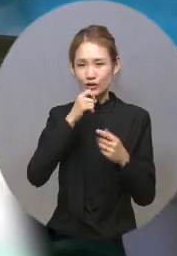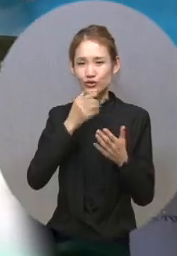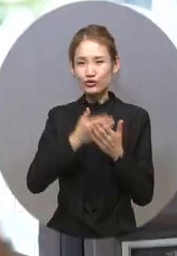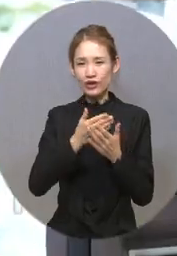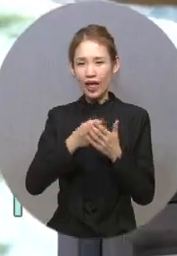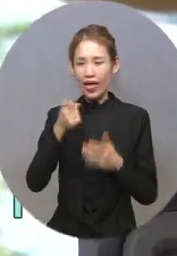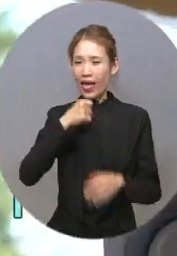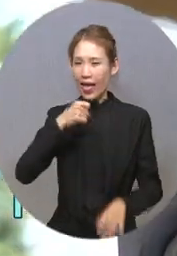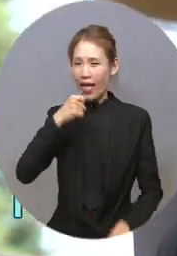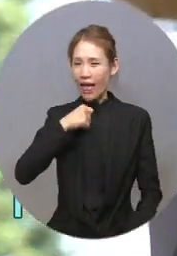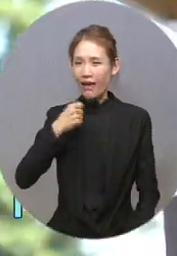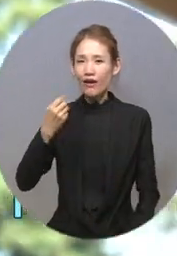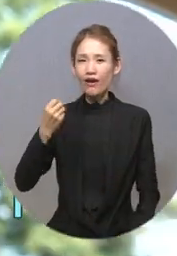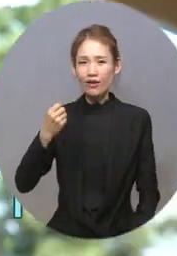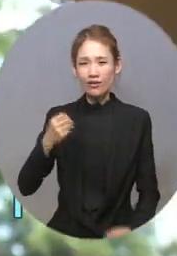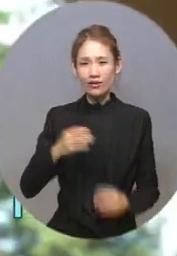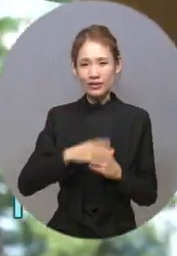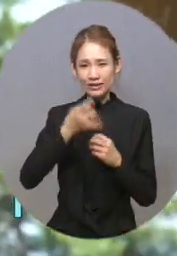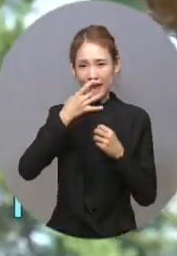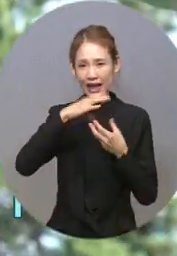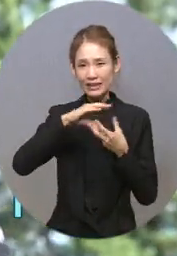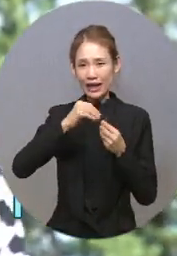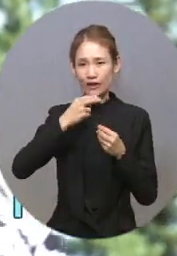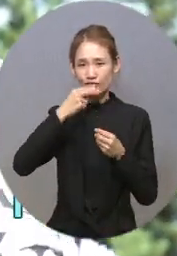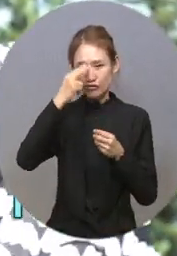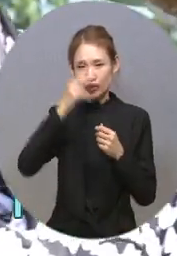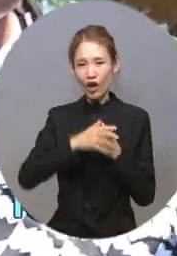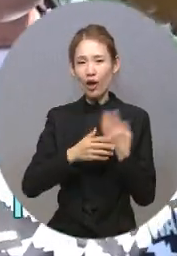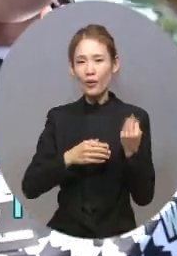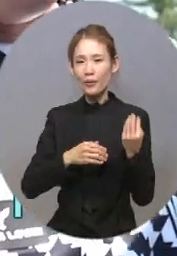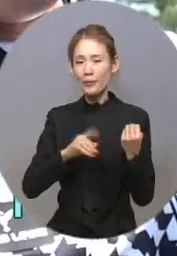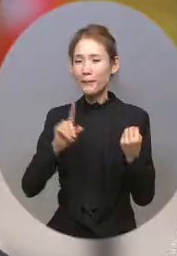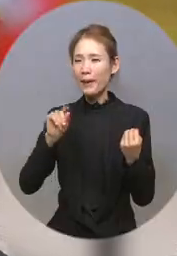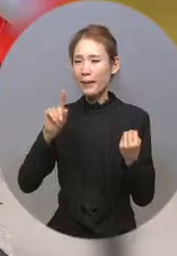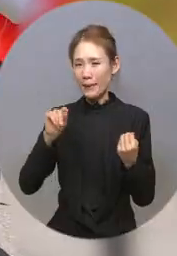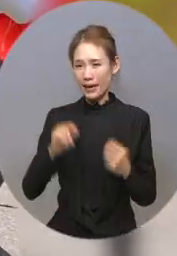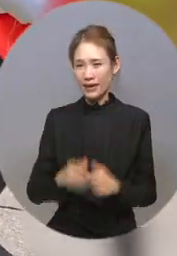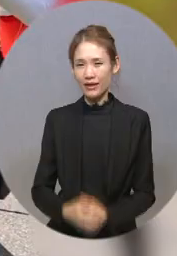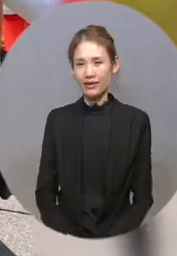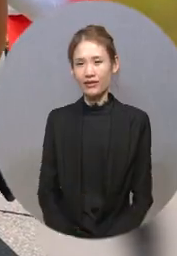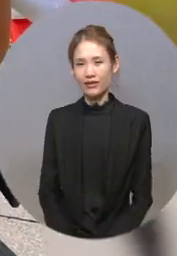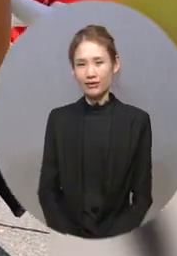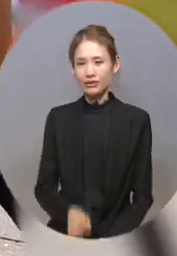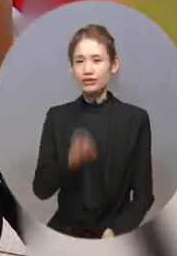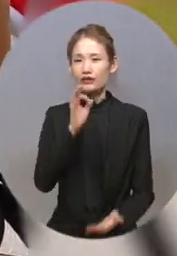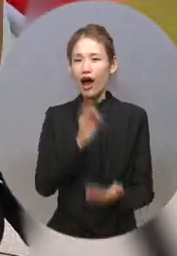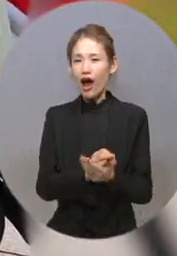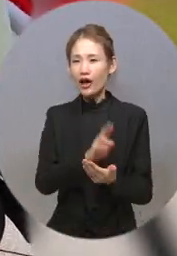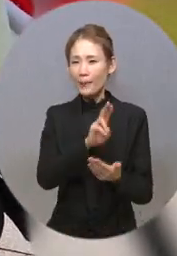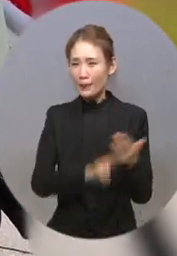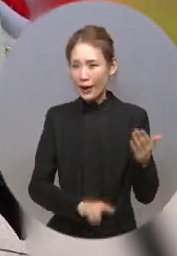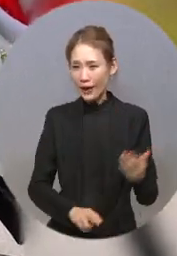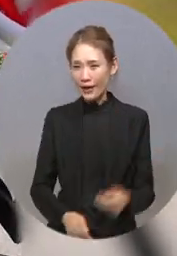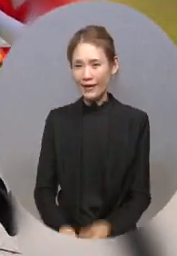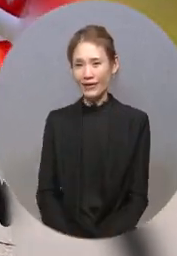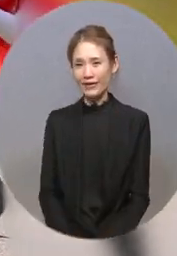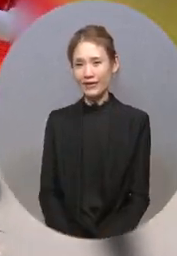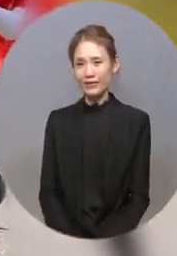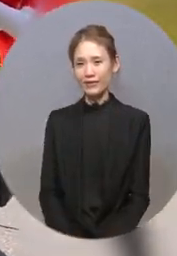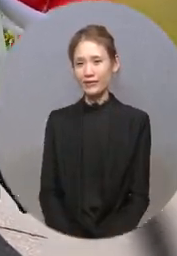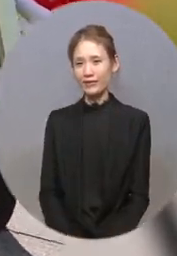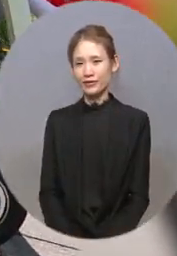얼마예요? 아이스크림 좀 녹았어. 막걸리? 만냥. 이거 알겠습니다. 만 원이나 해요? 예. 싸게 받는 거. 네, 감사합니다.